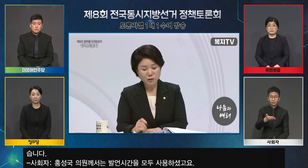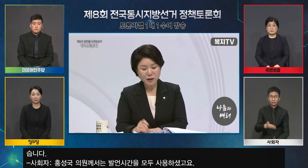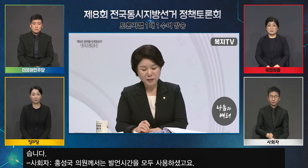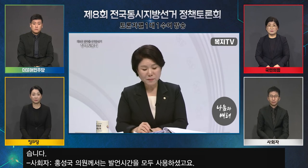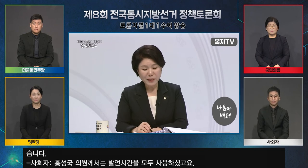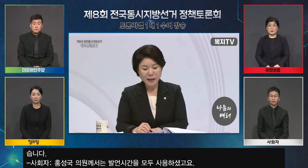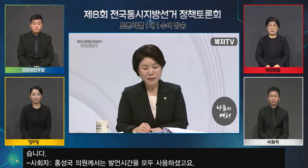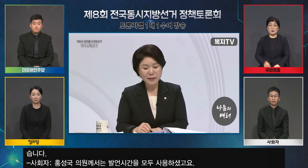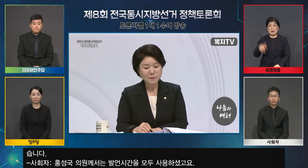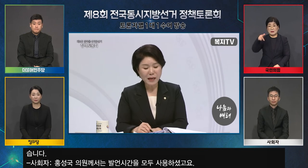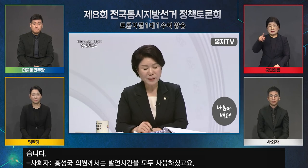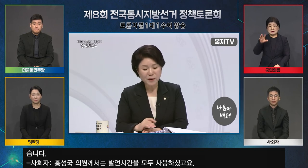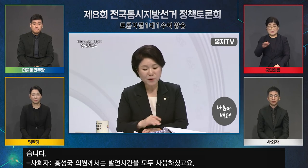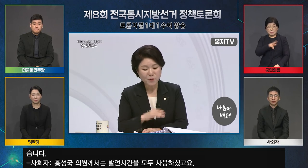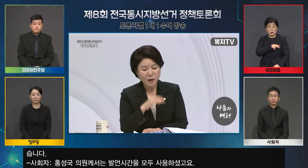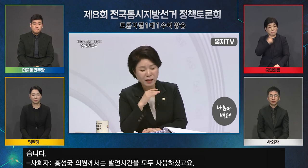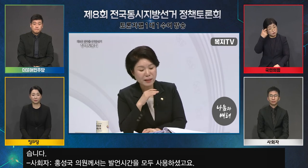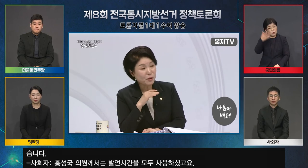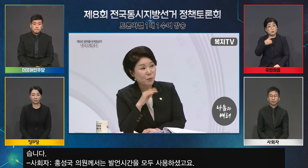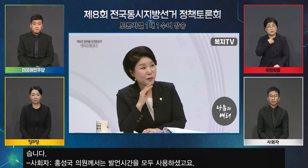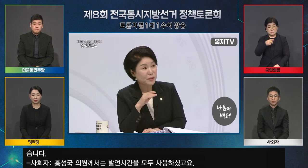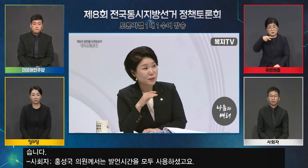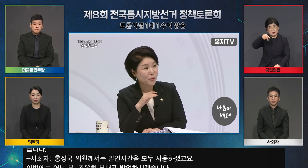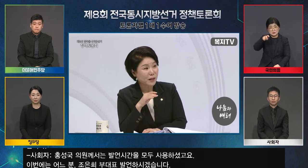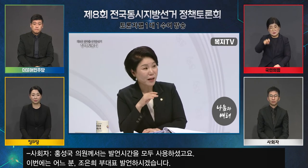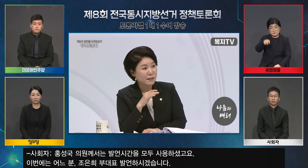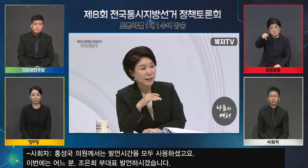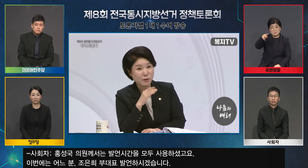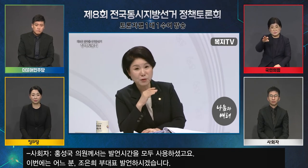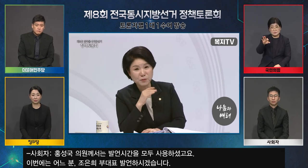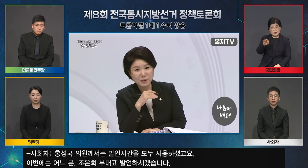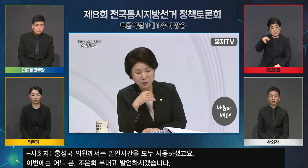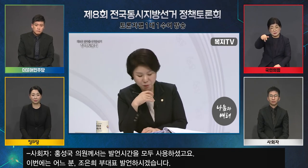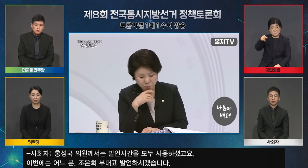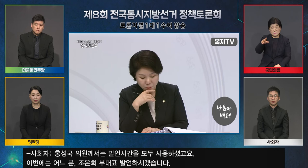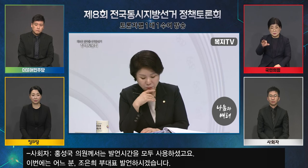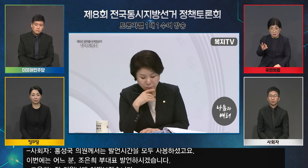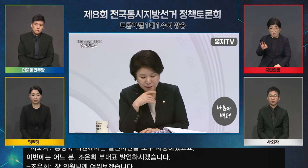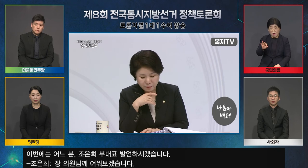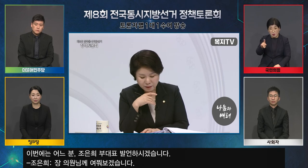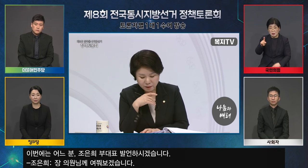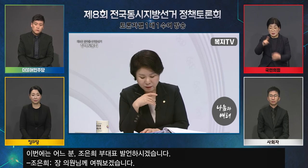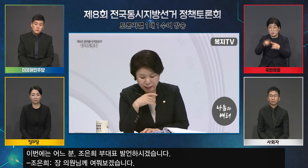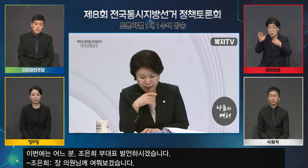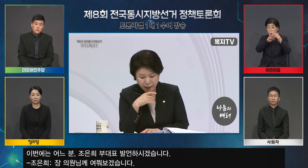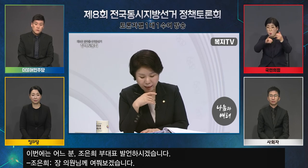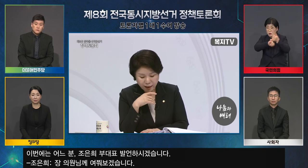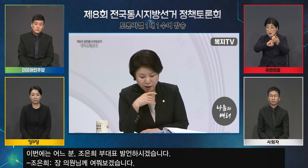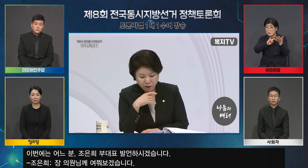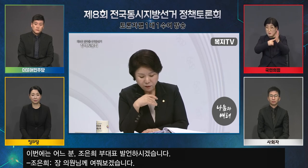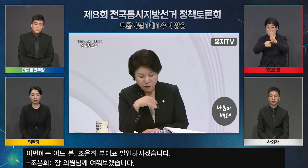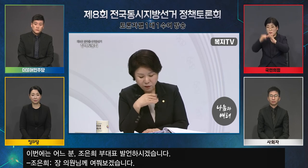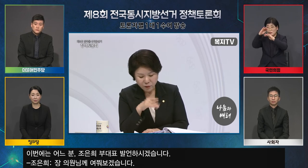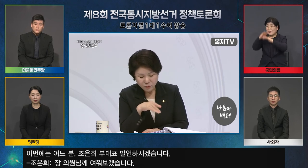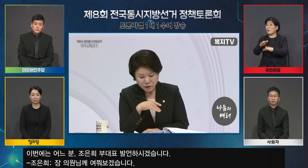의원님께 여쭙겠습니다. 심상정 후보가 그린노믹스 공약하셨다고 조금 전에도 말씀하셨는데